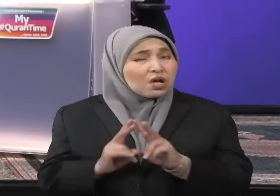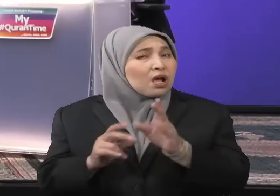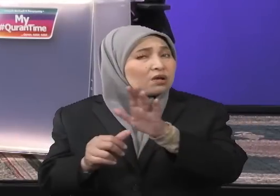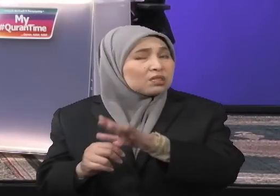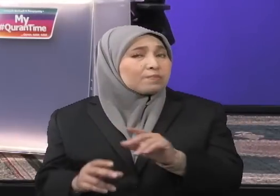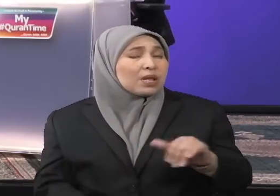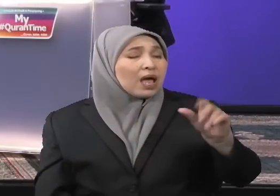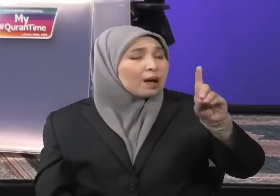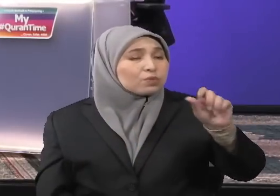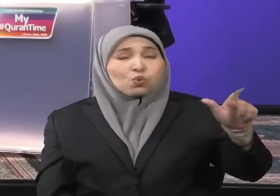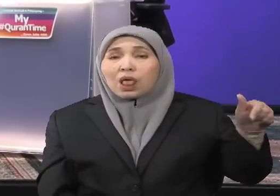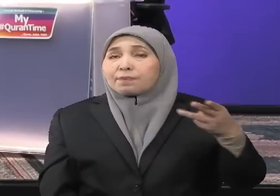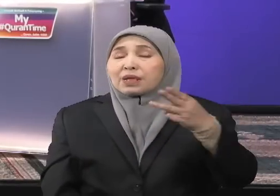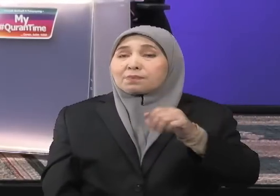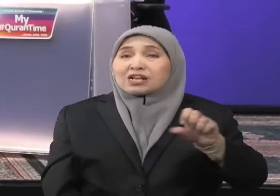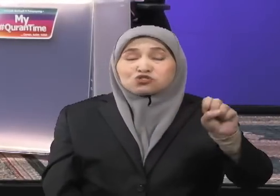Abdullah